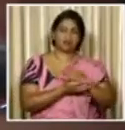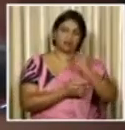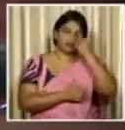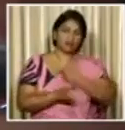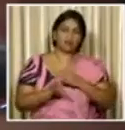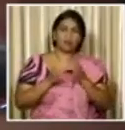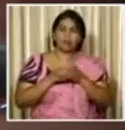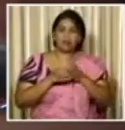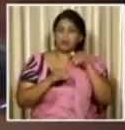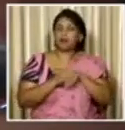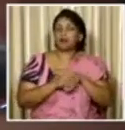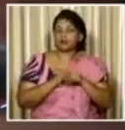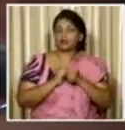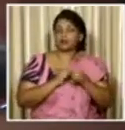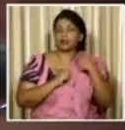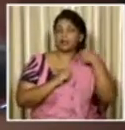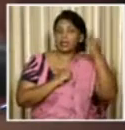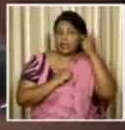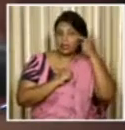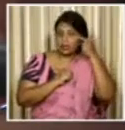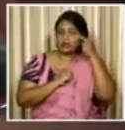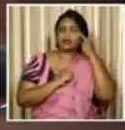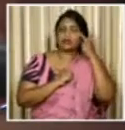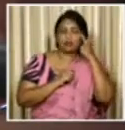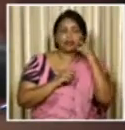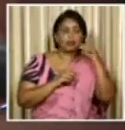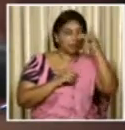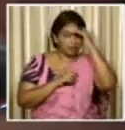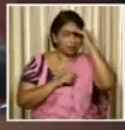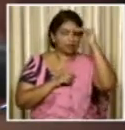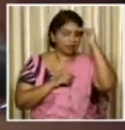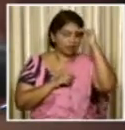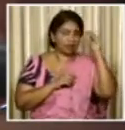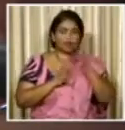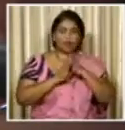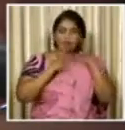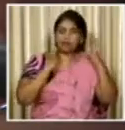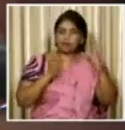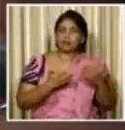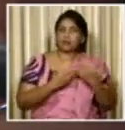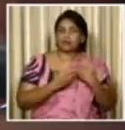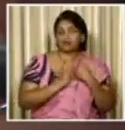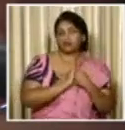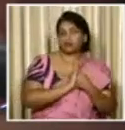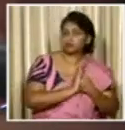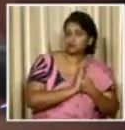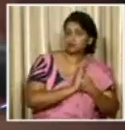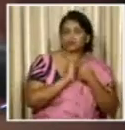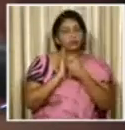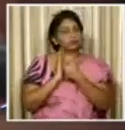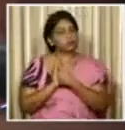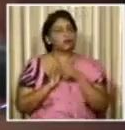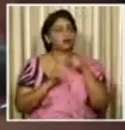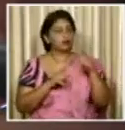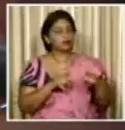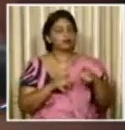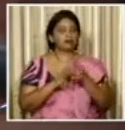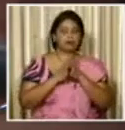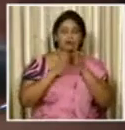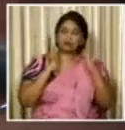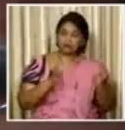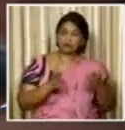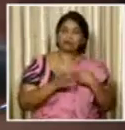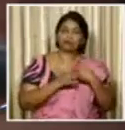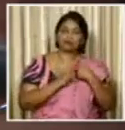pakse tamange pevatma kela kalpana karapuam. E naayakayan ta munataram pramanayata tamanta ledida? E naayakayan pramanayata kochchara pramanayata